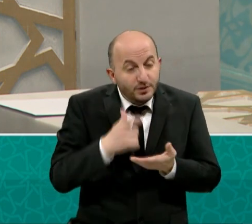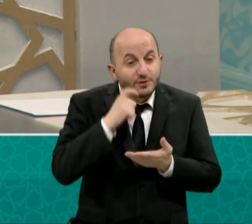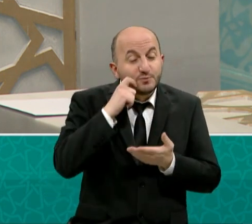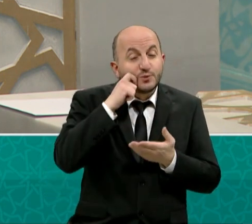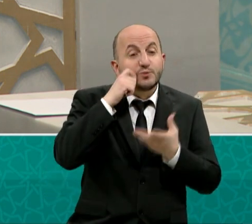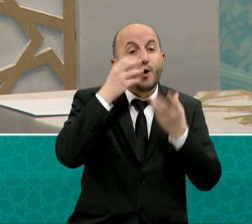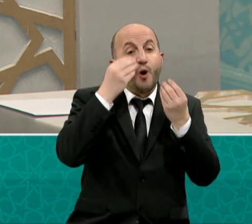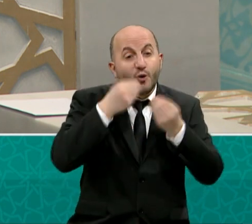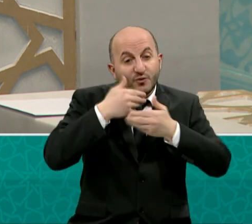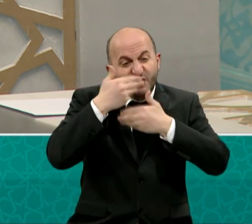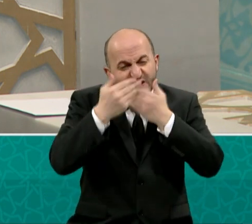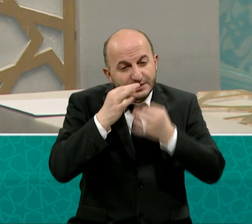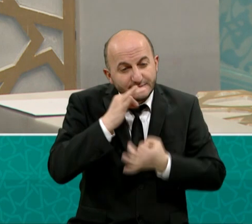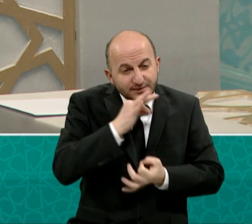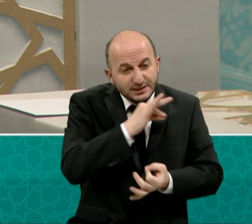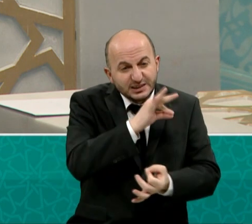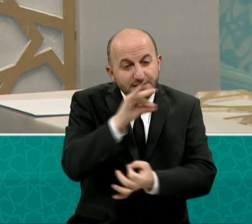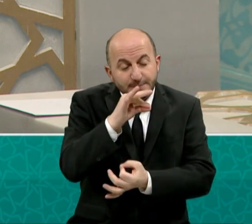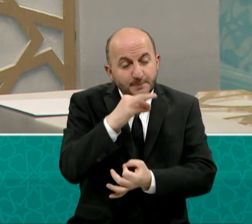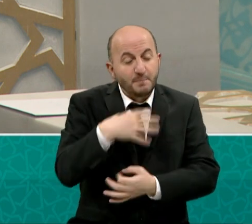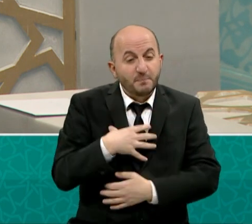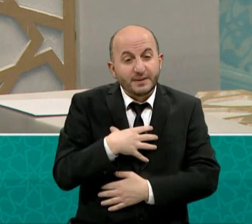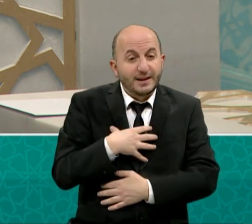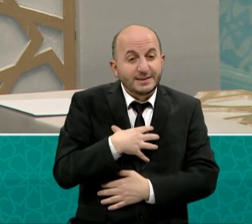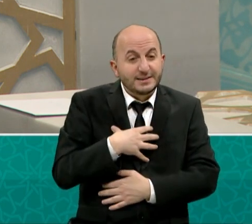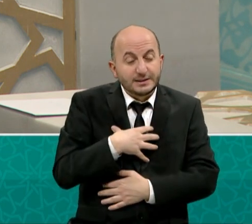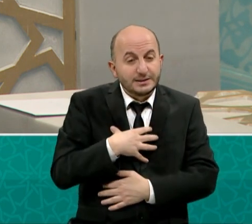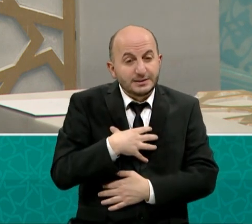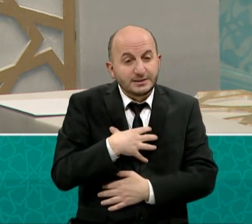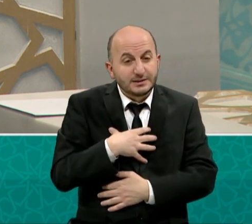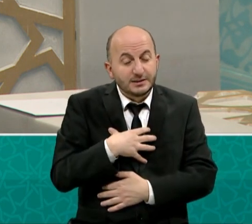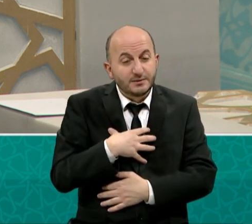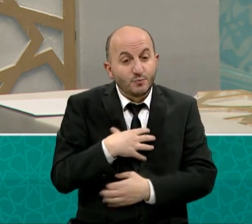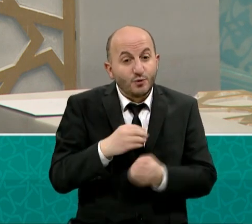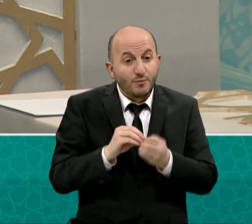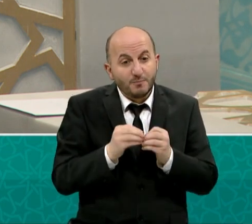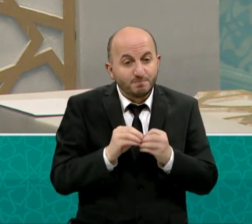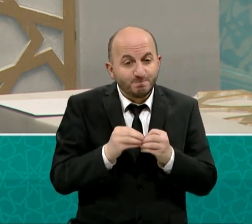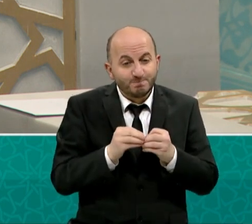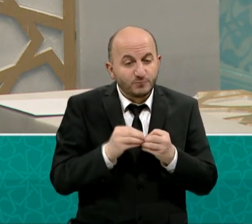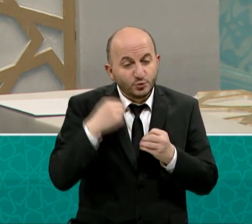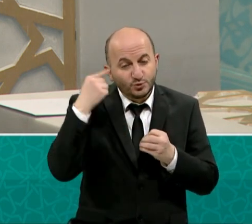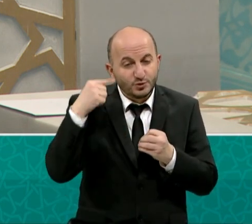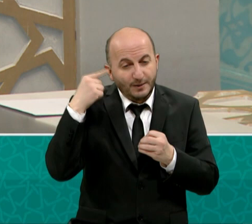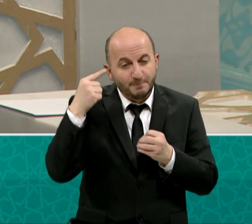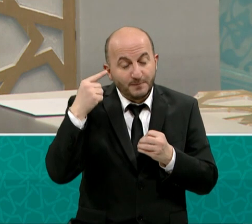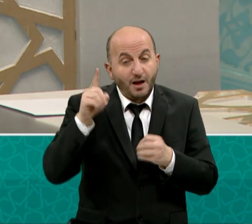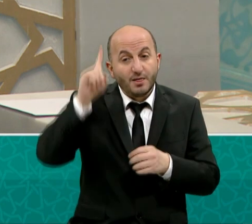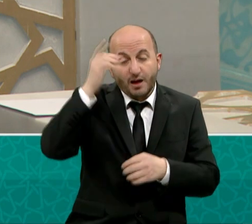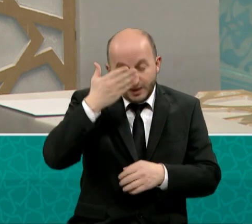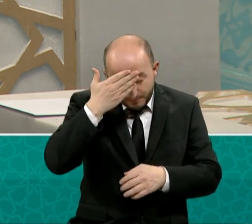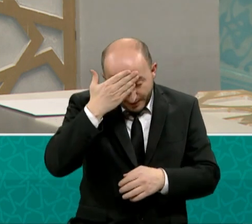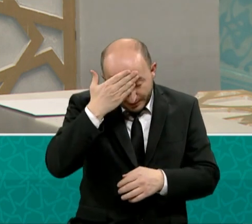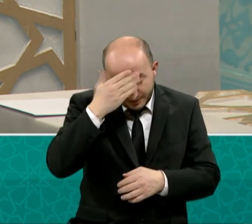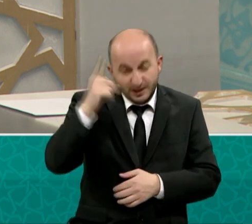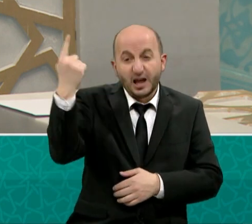ifade eden kişilerin dindarlık anlayışında, algısında problemler. Allah'a ibadet ve kulluk